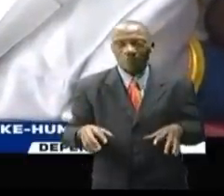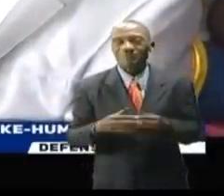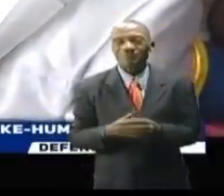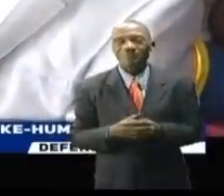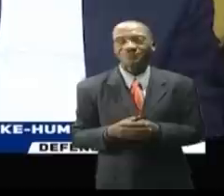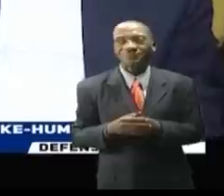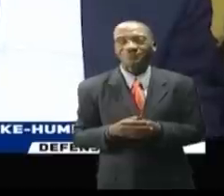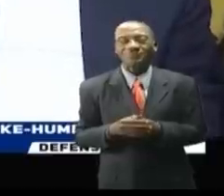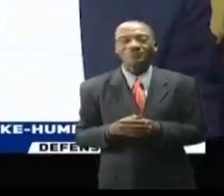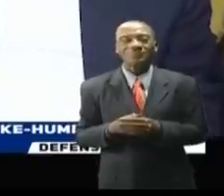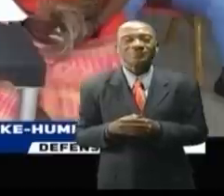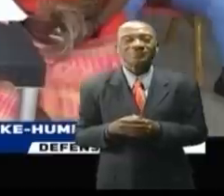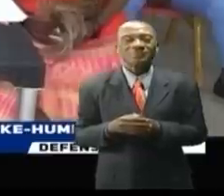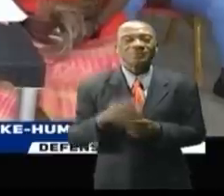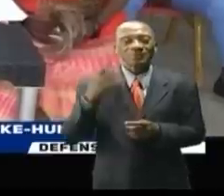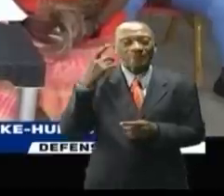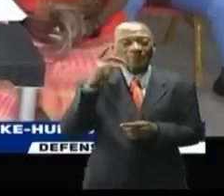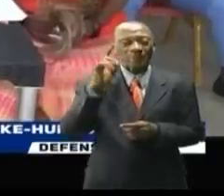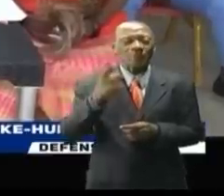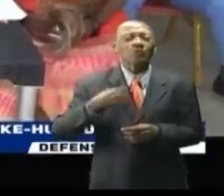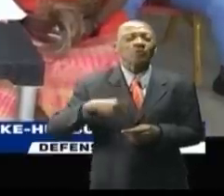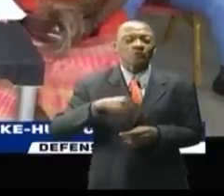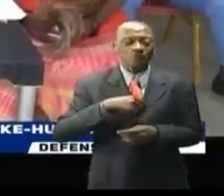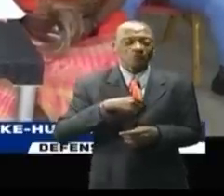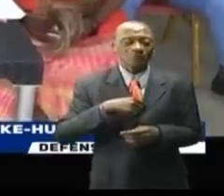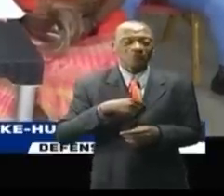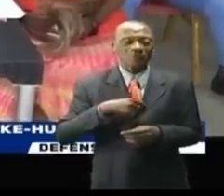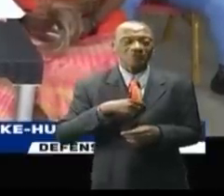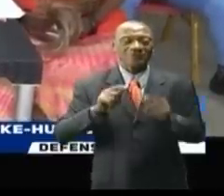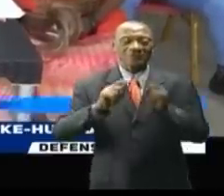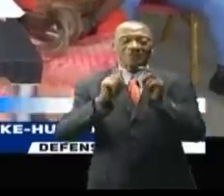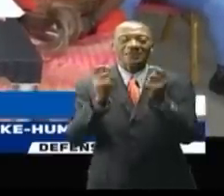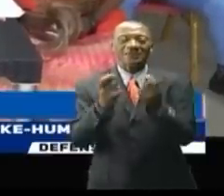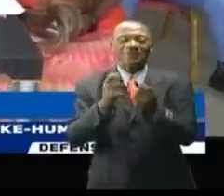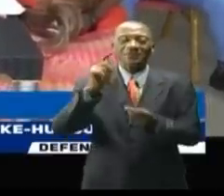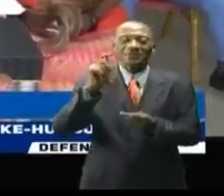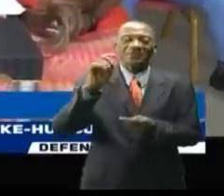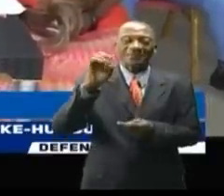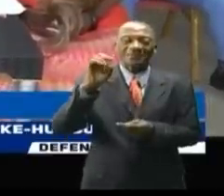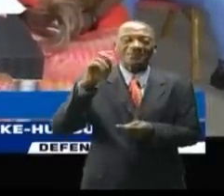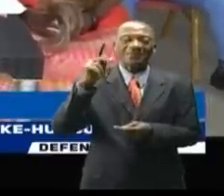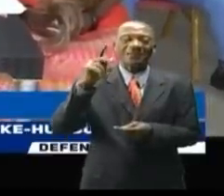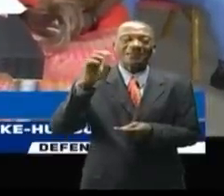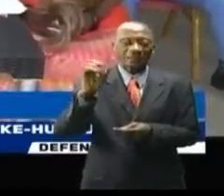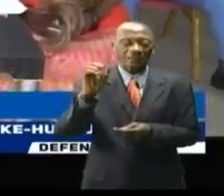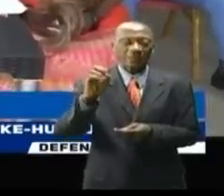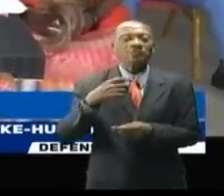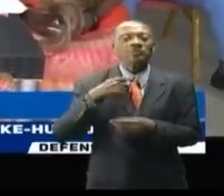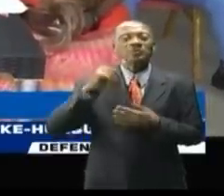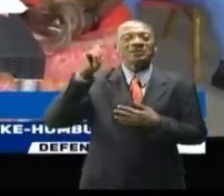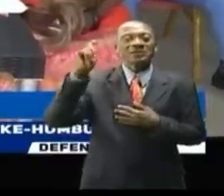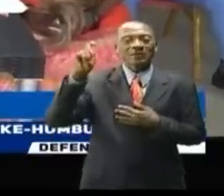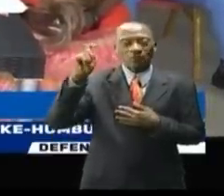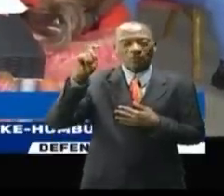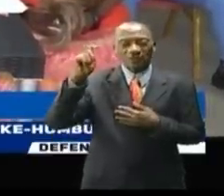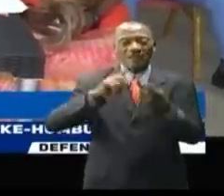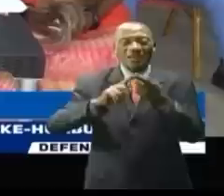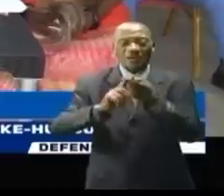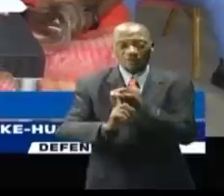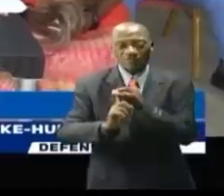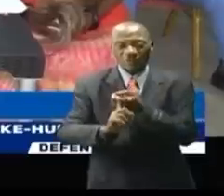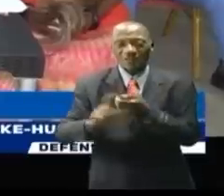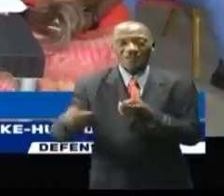nous, cette élévation témoigne la confiance que vous accordez au peuple